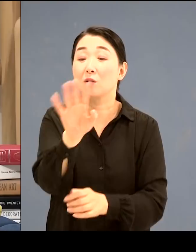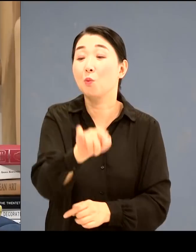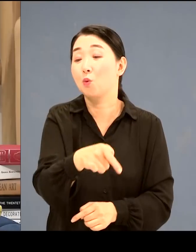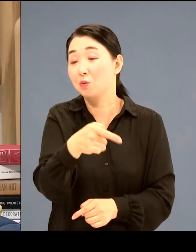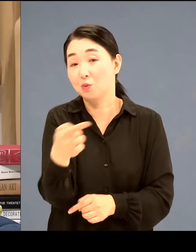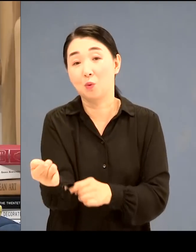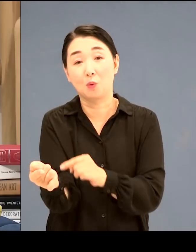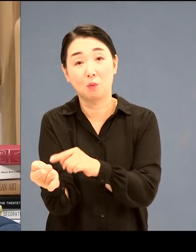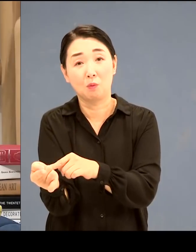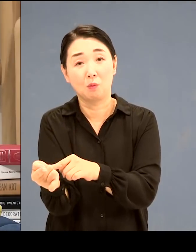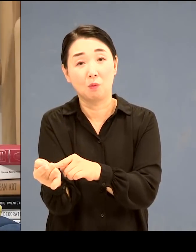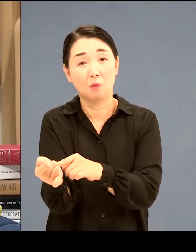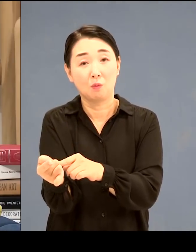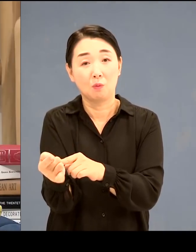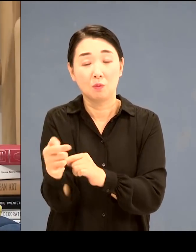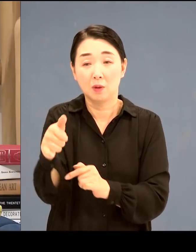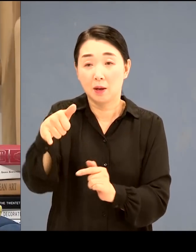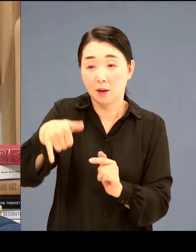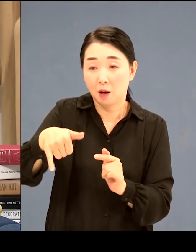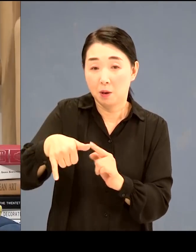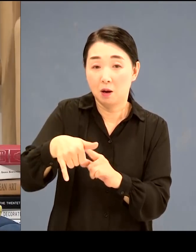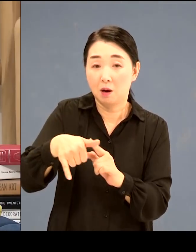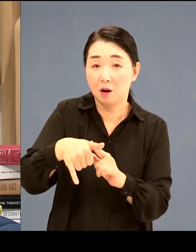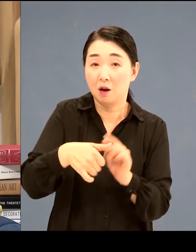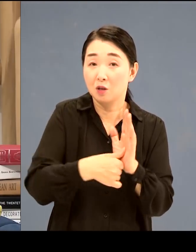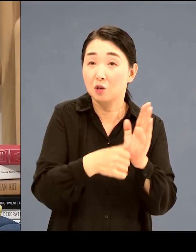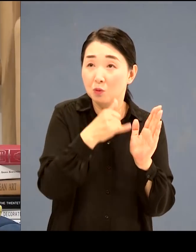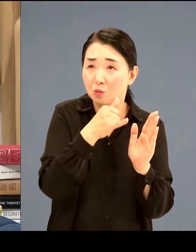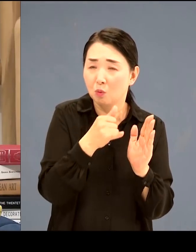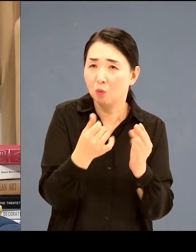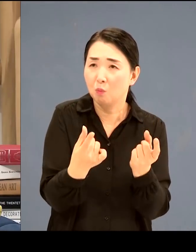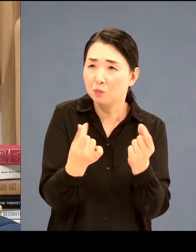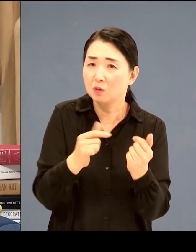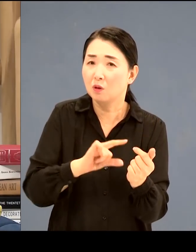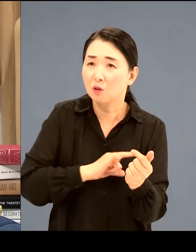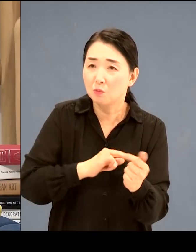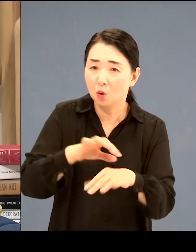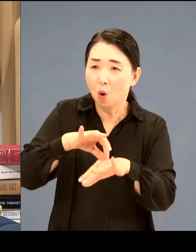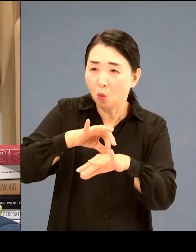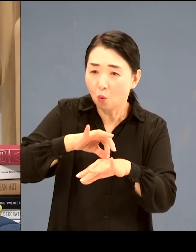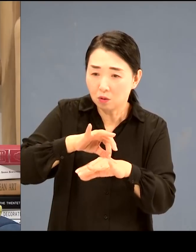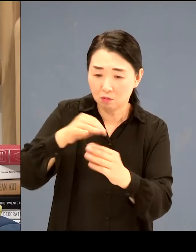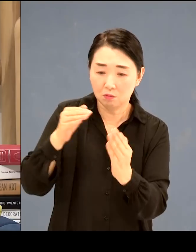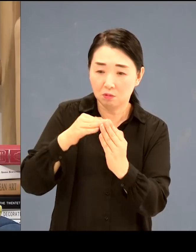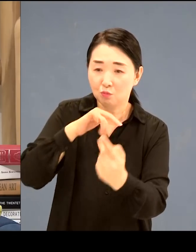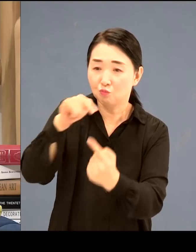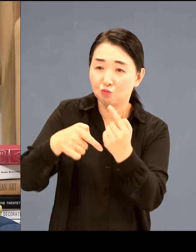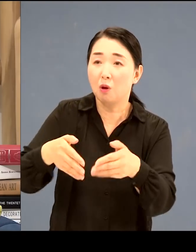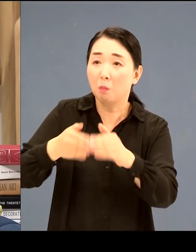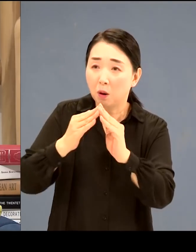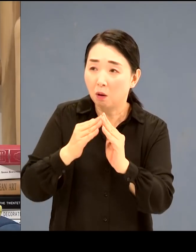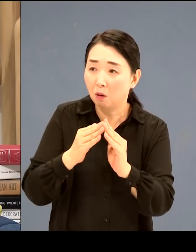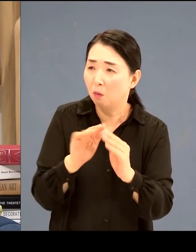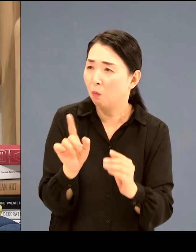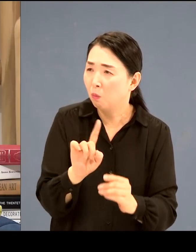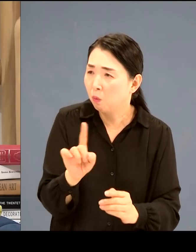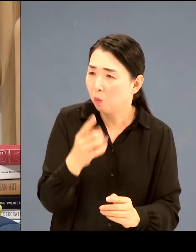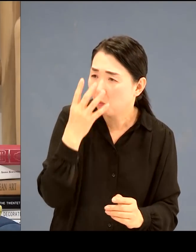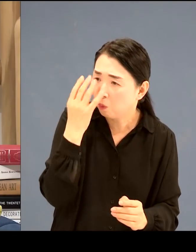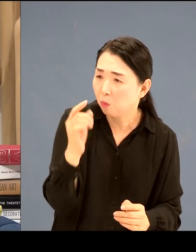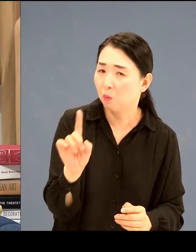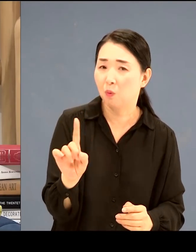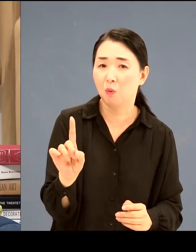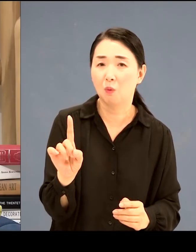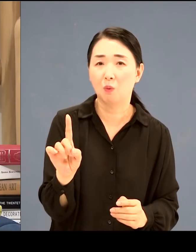예. 제가 가방 브랜드를 하고 있는데 그 가방 브랜드 비슷한 이름으로 고깃집이 생긴 거예요. 네네. 뭐지? 그런데